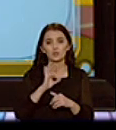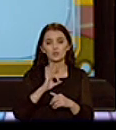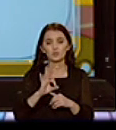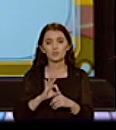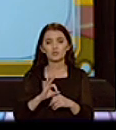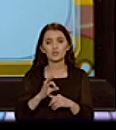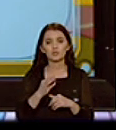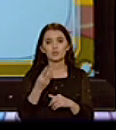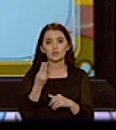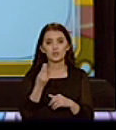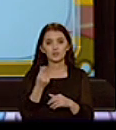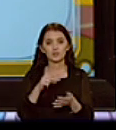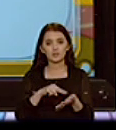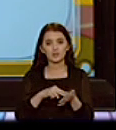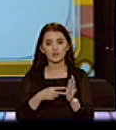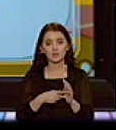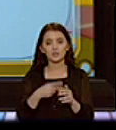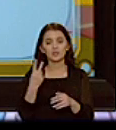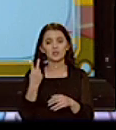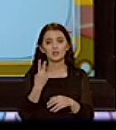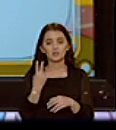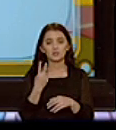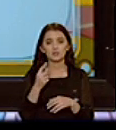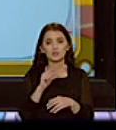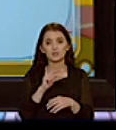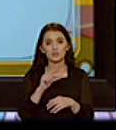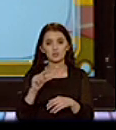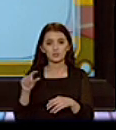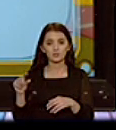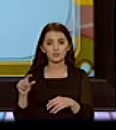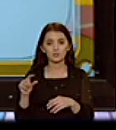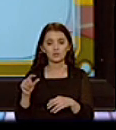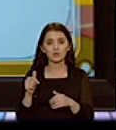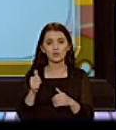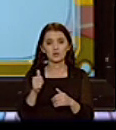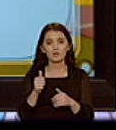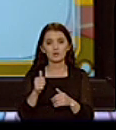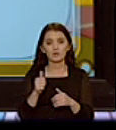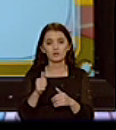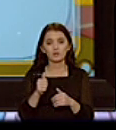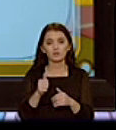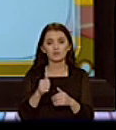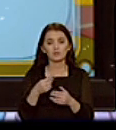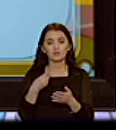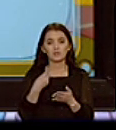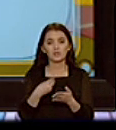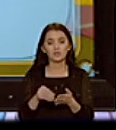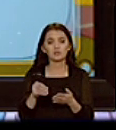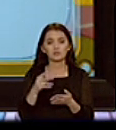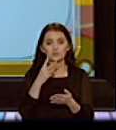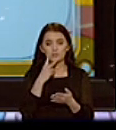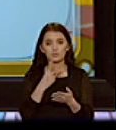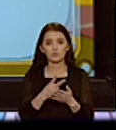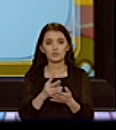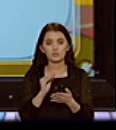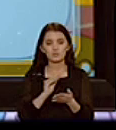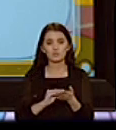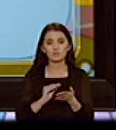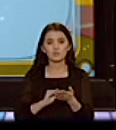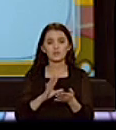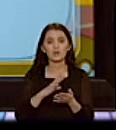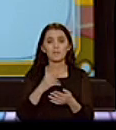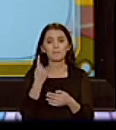tugmachaning narxi. Ikkinchi qatorda esa xarid bahosi. E'tibor bering.